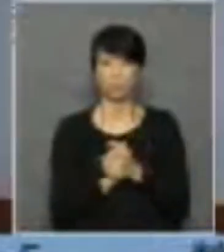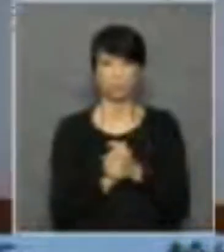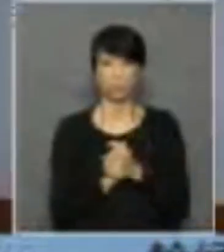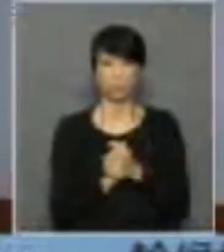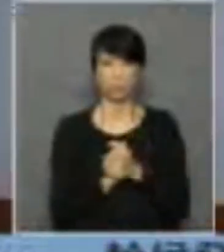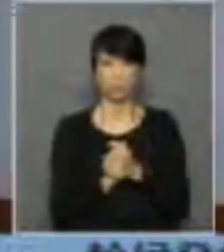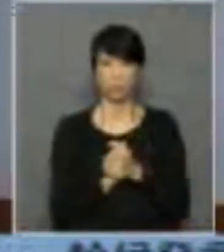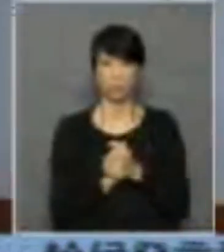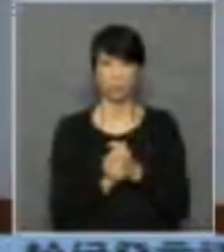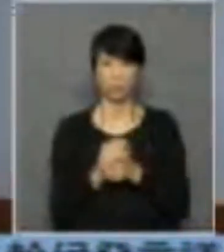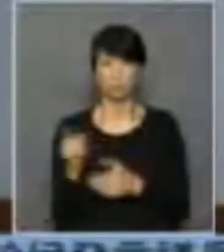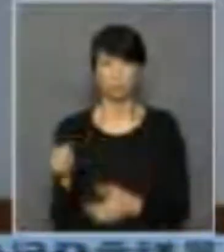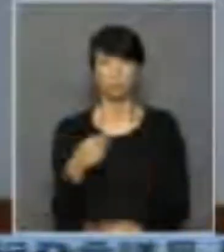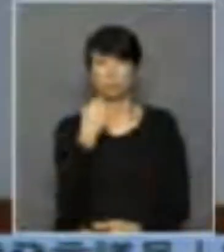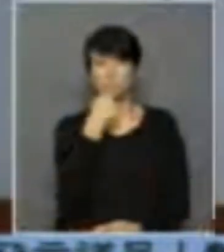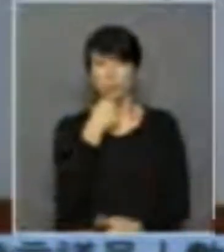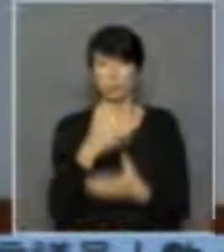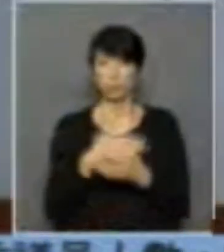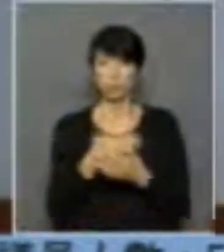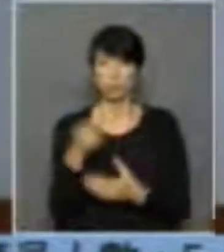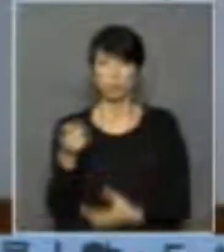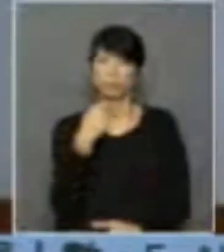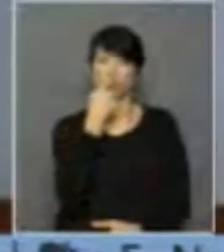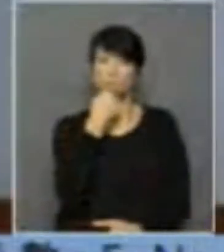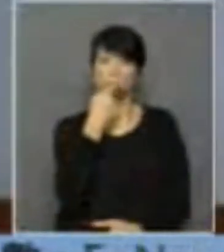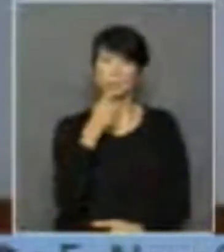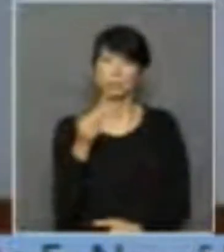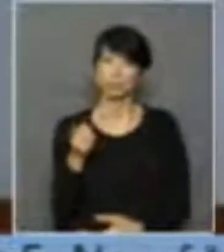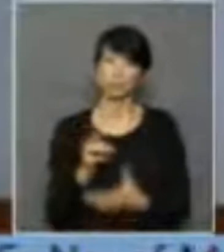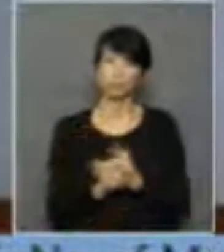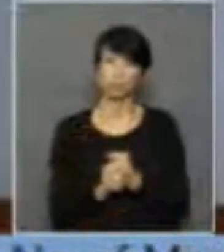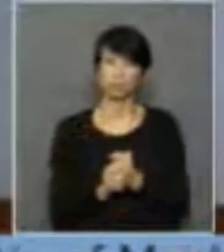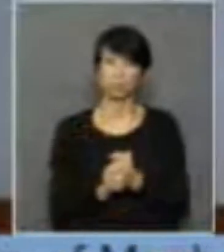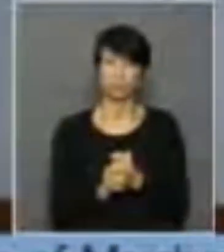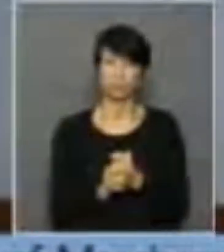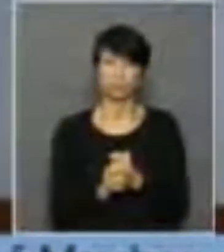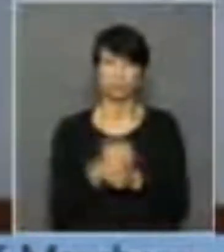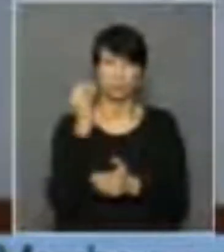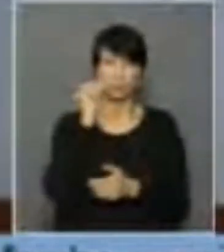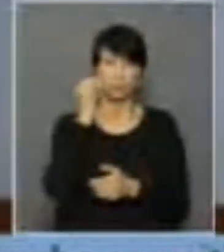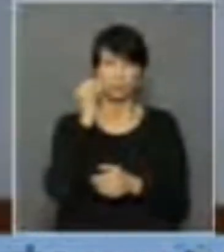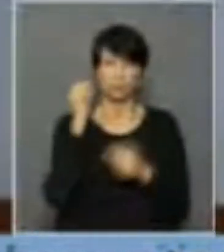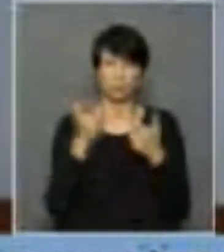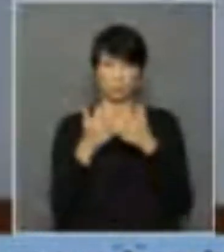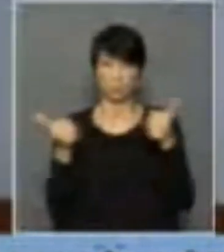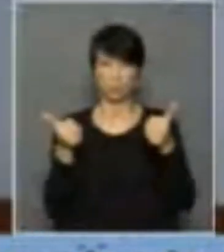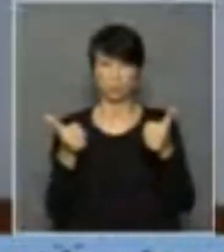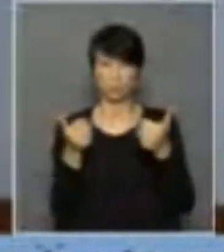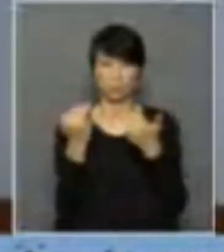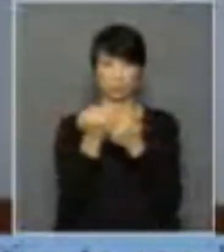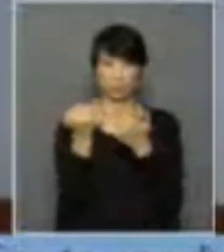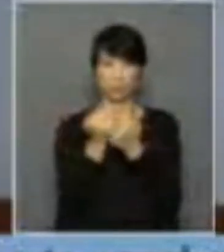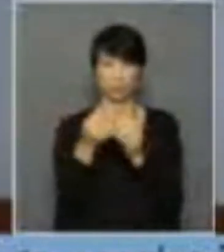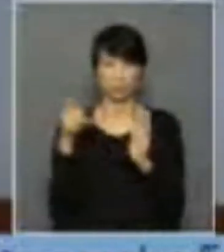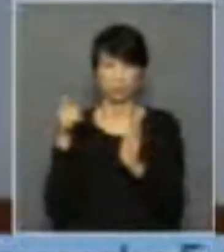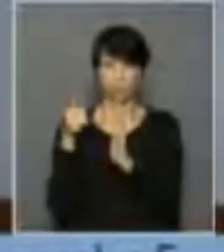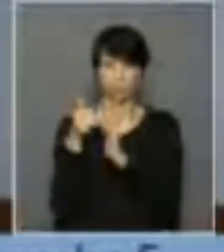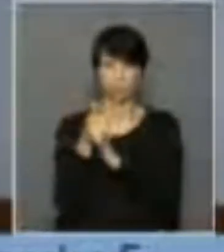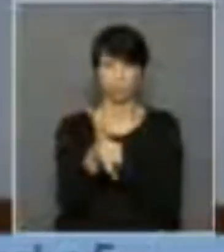讀數，因為我們說的就是適齡 學生呢直接入去讀這